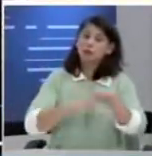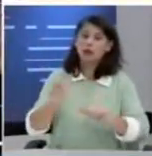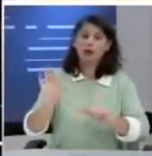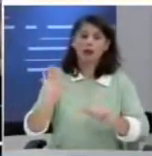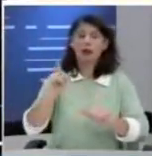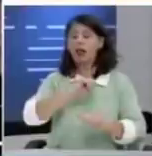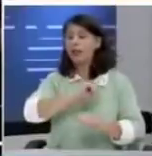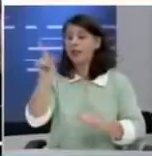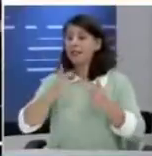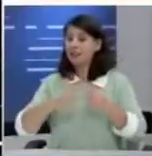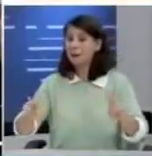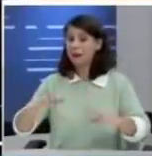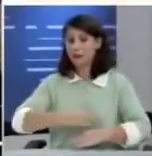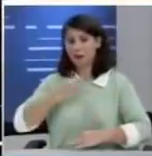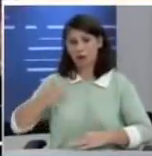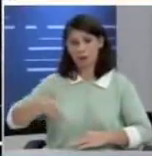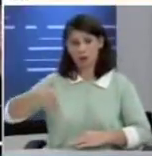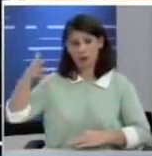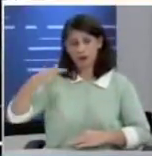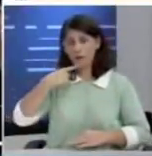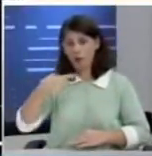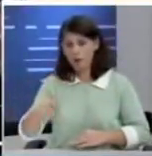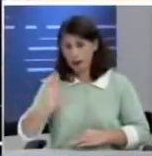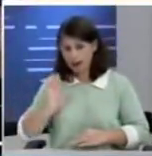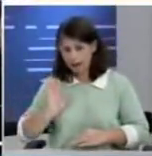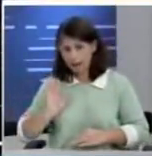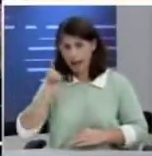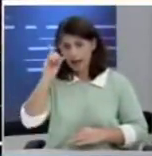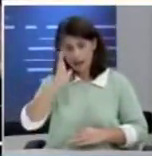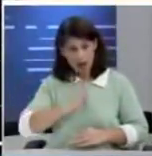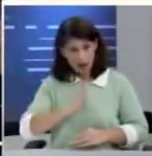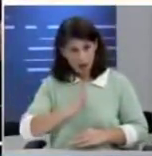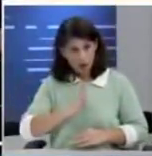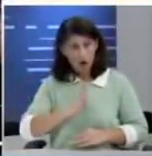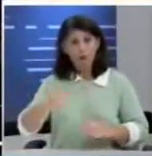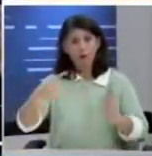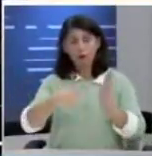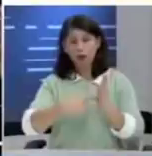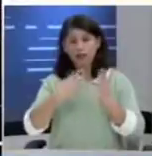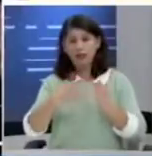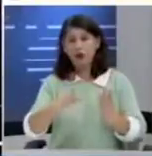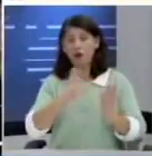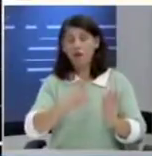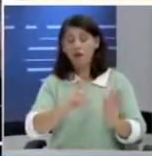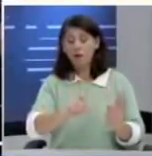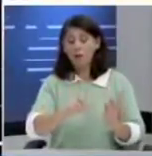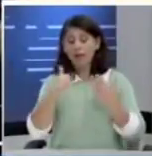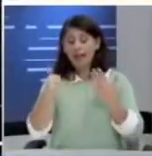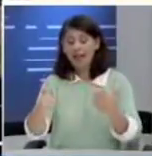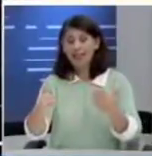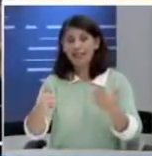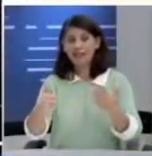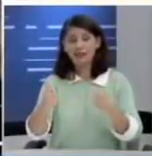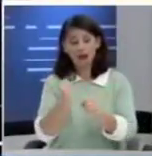Δεν σας επιτρέπω, κύριε Μητσοτάκη, να προσβάλλετε έναν άνθρωπο που από το 1976